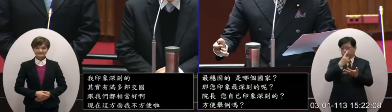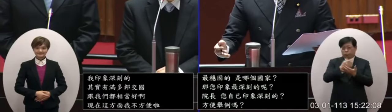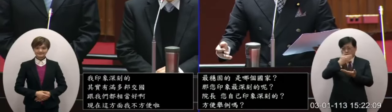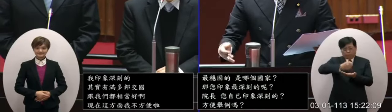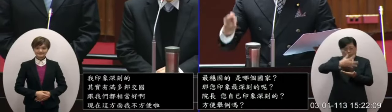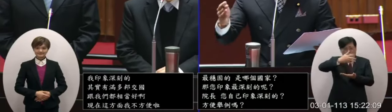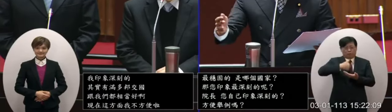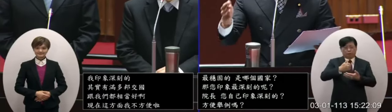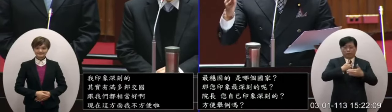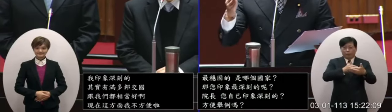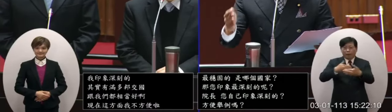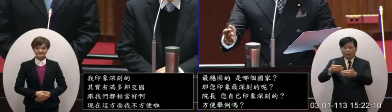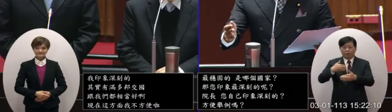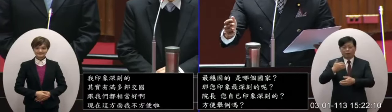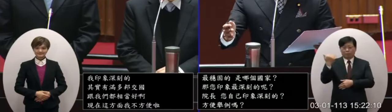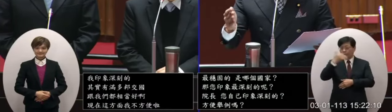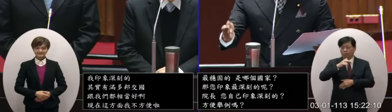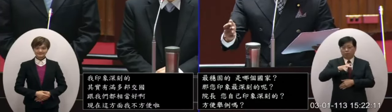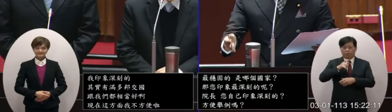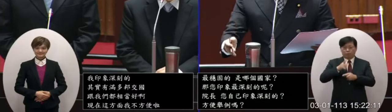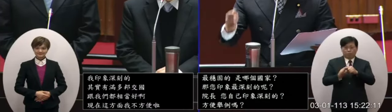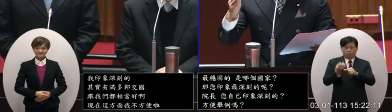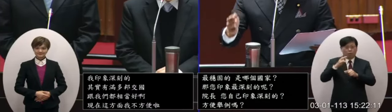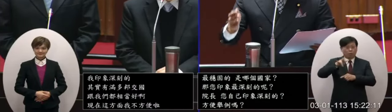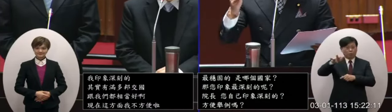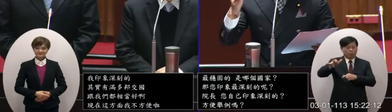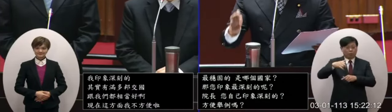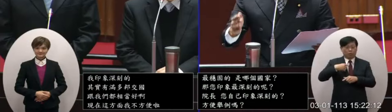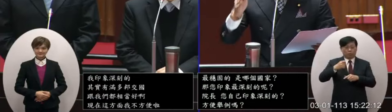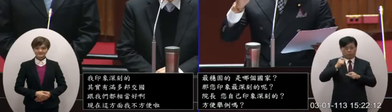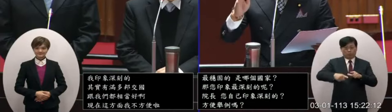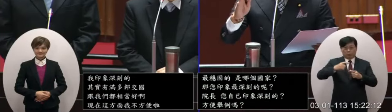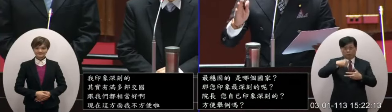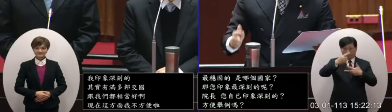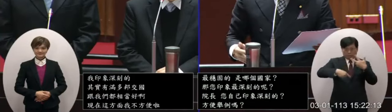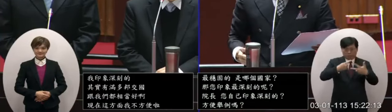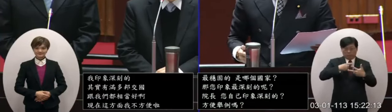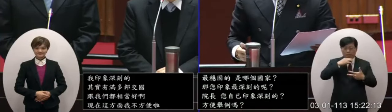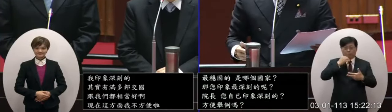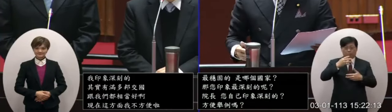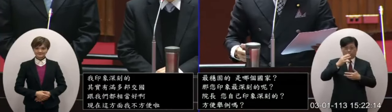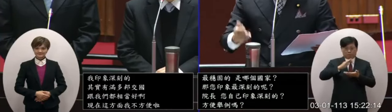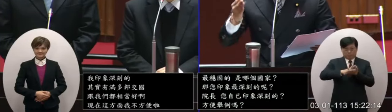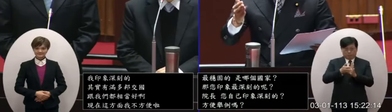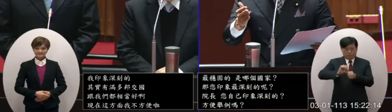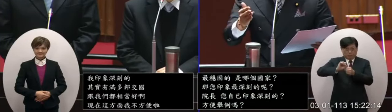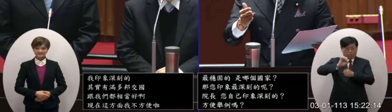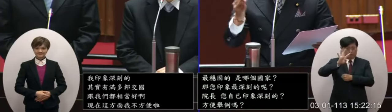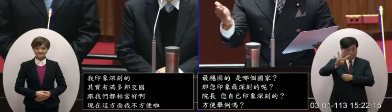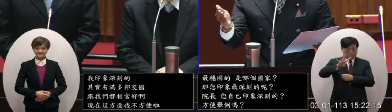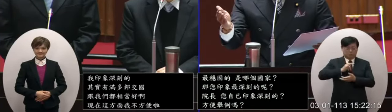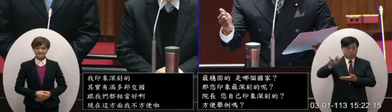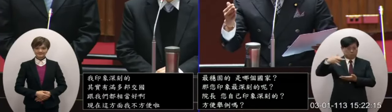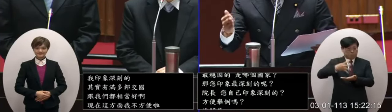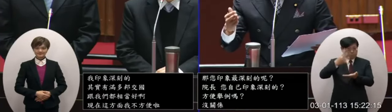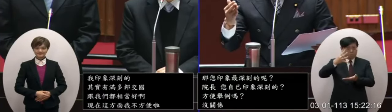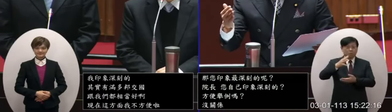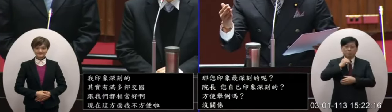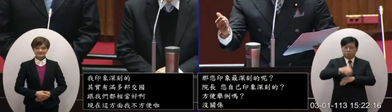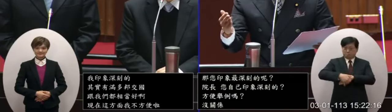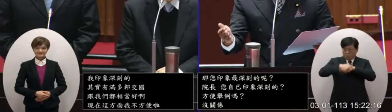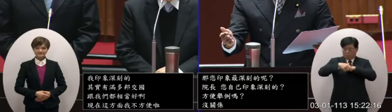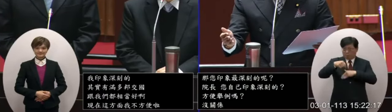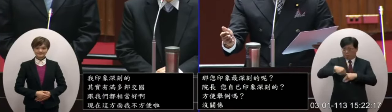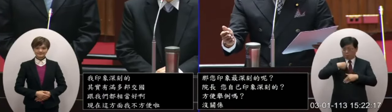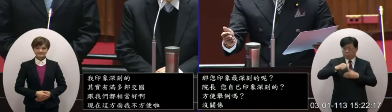房间。结果华航宣布从7月起一周要变成4班航班，我想这是难道要挽救